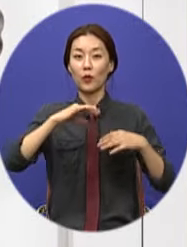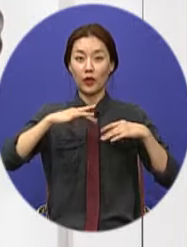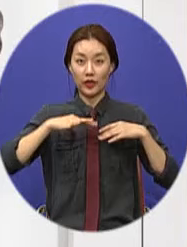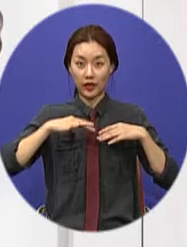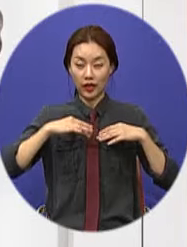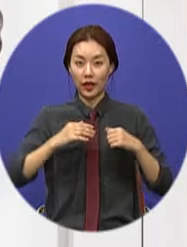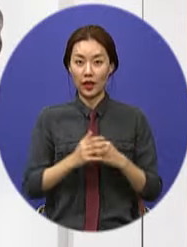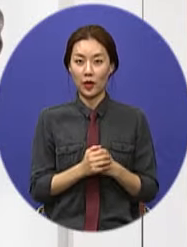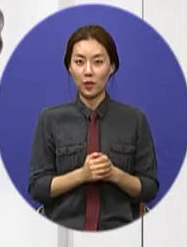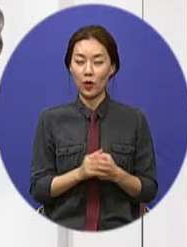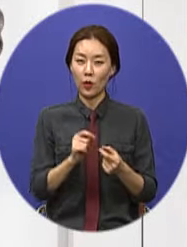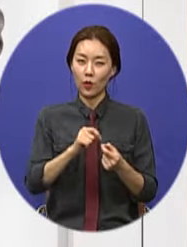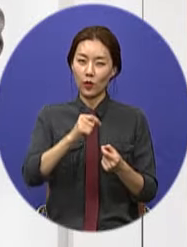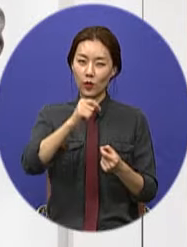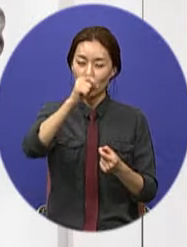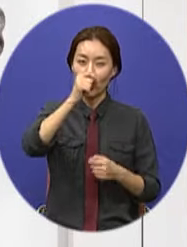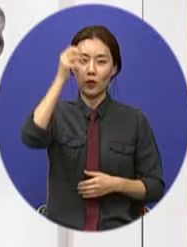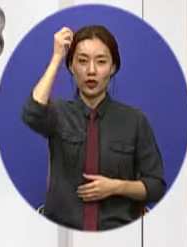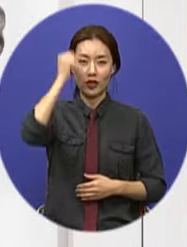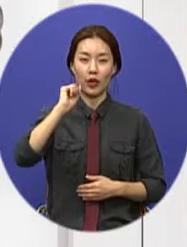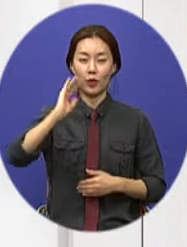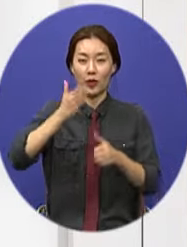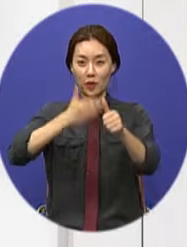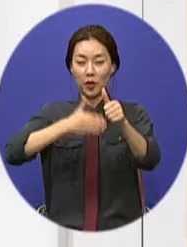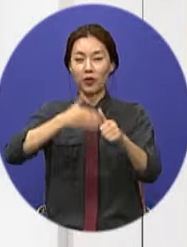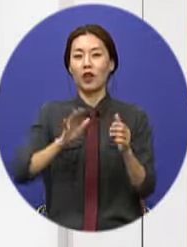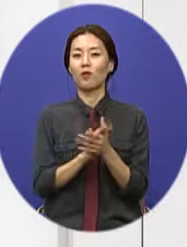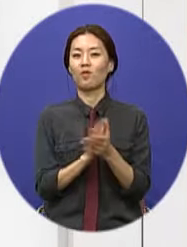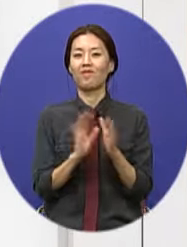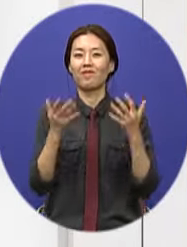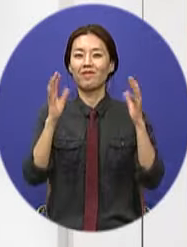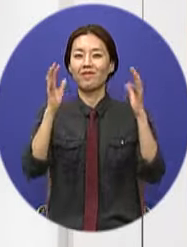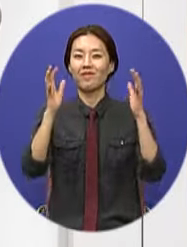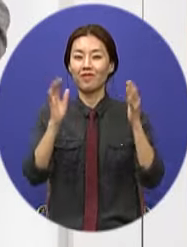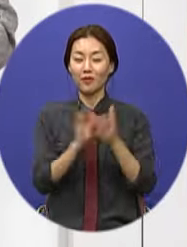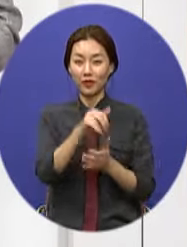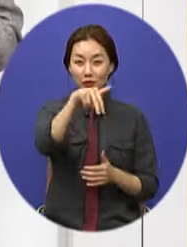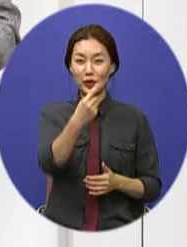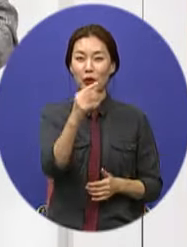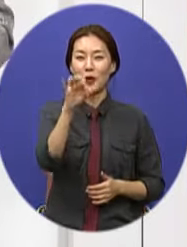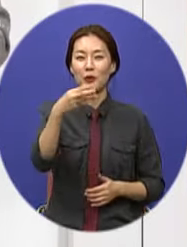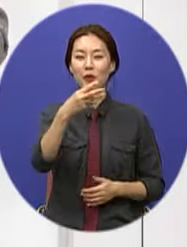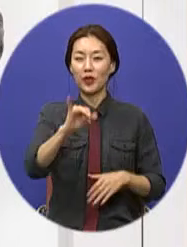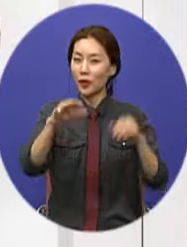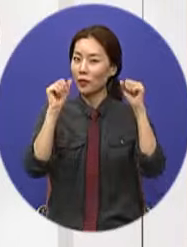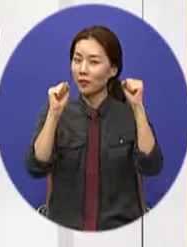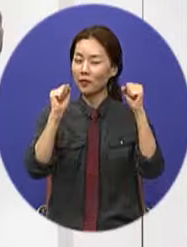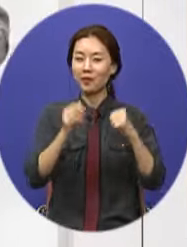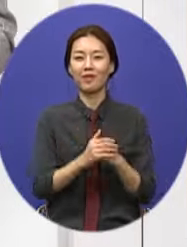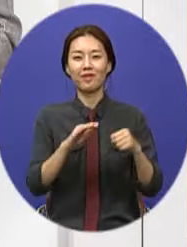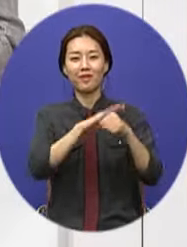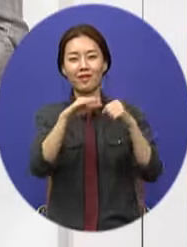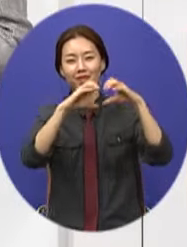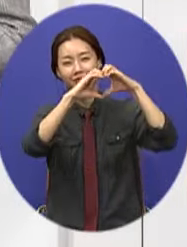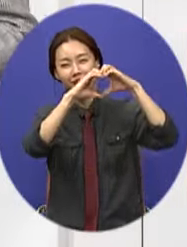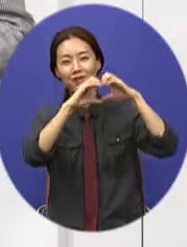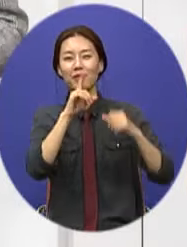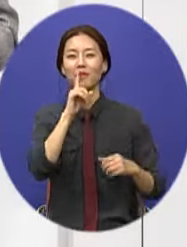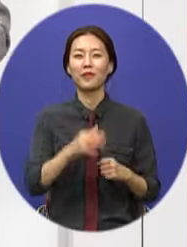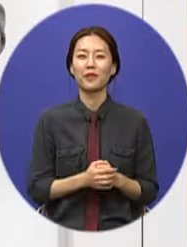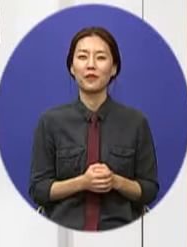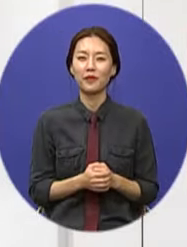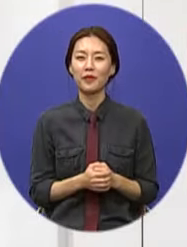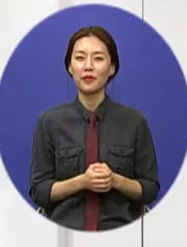작가로 오래오래 기억되기를 바랍니다. 박수! 유리 화이팅! 화이팅!